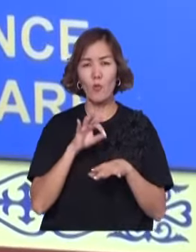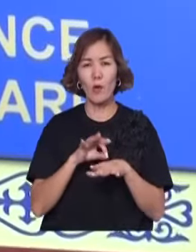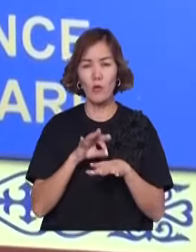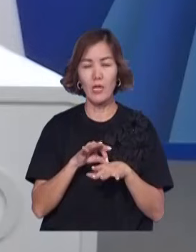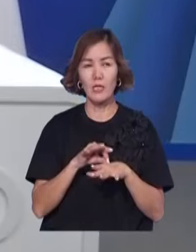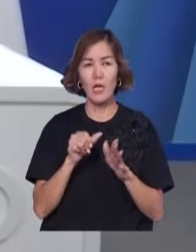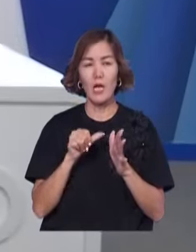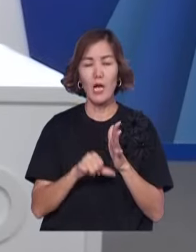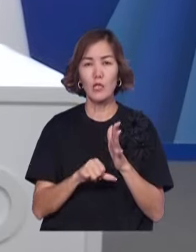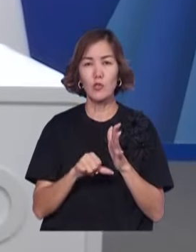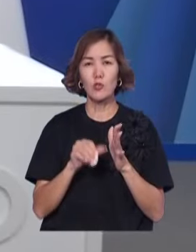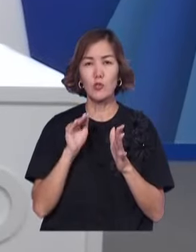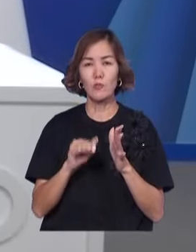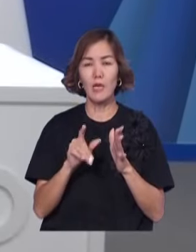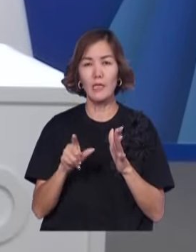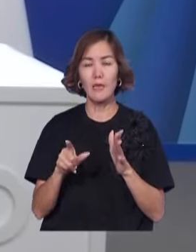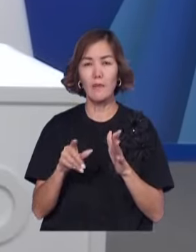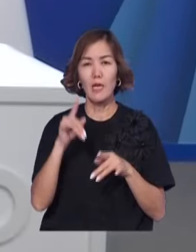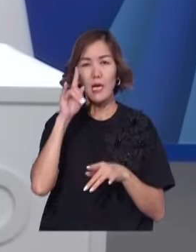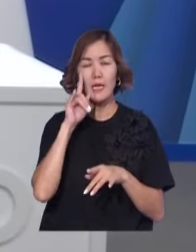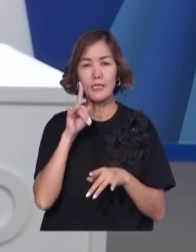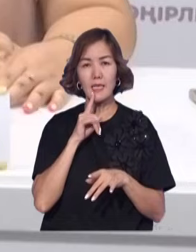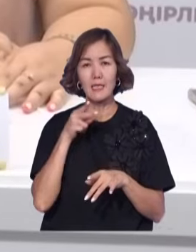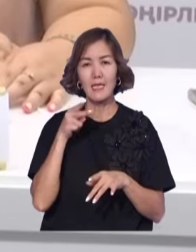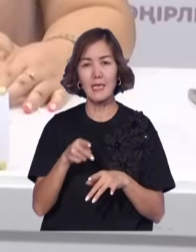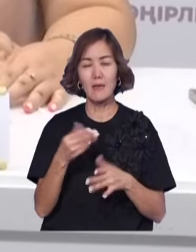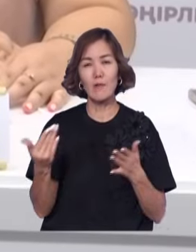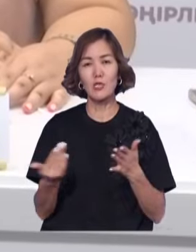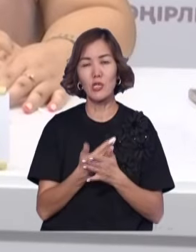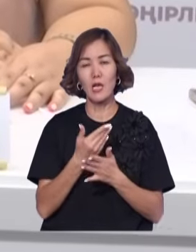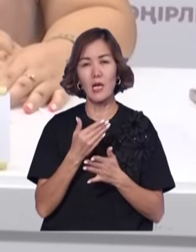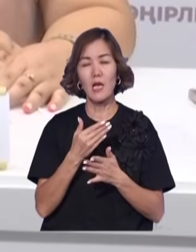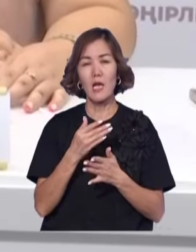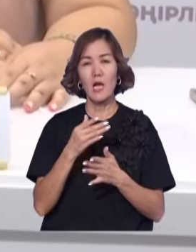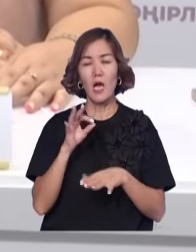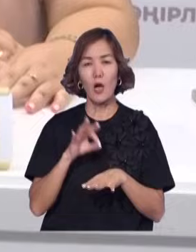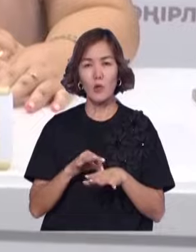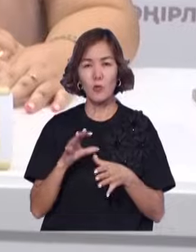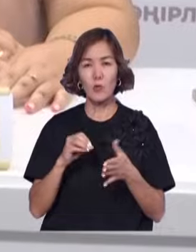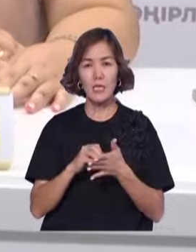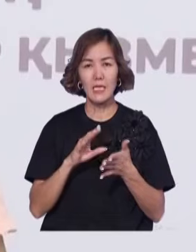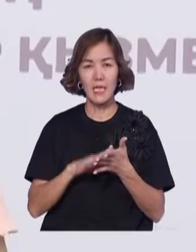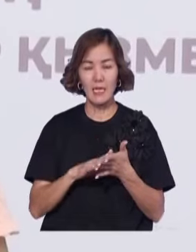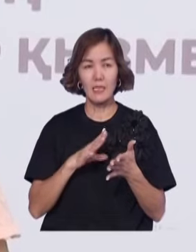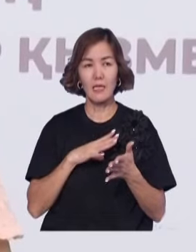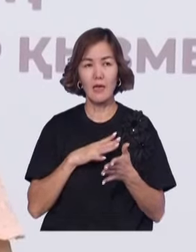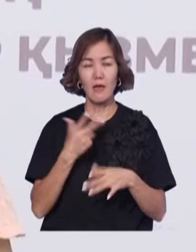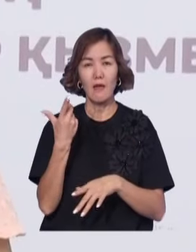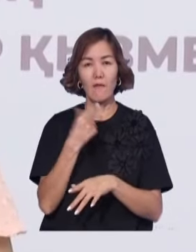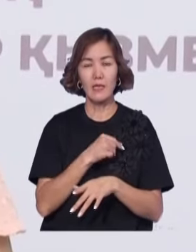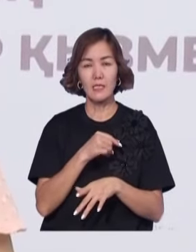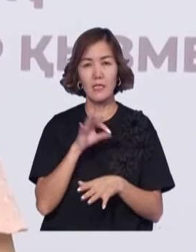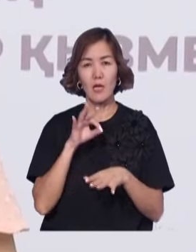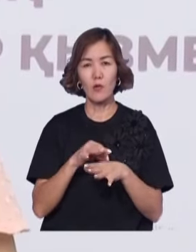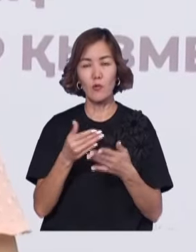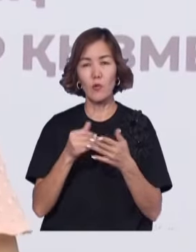осы дертпен күресуде, ал Қазақстанда жыл сайын 2000-ға жоқ жаңа жағдай тіркеледі. Сондықтан сала мамандары вакцина салу аурумен